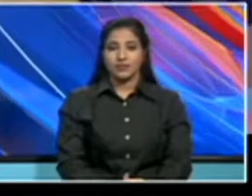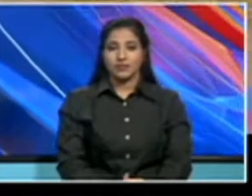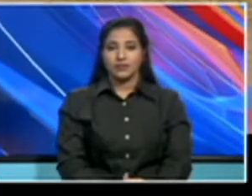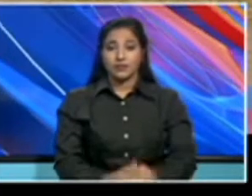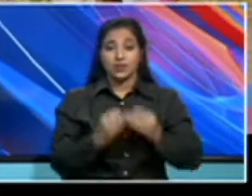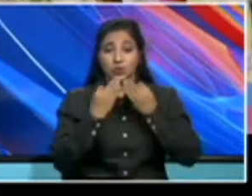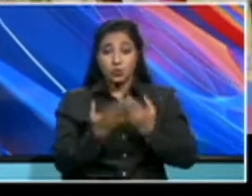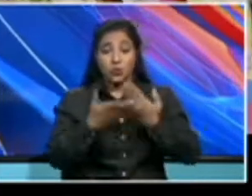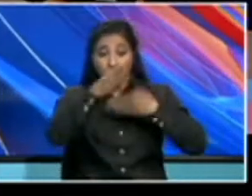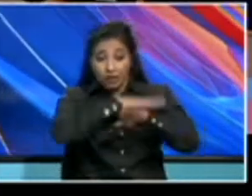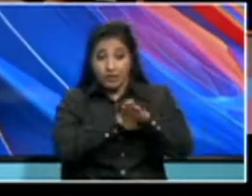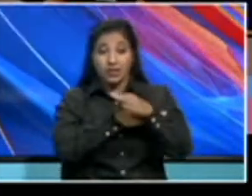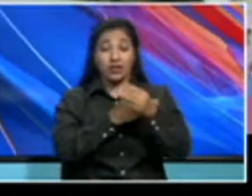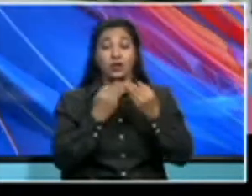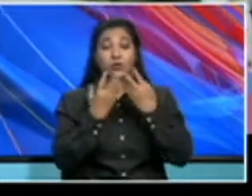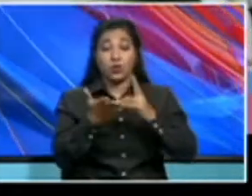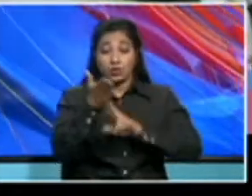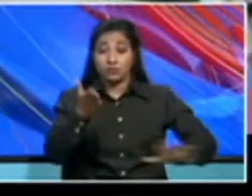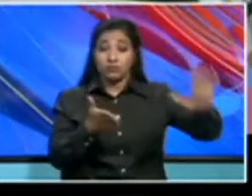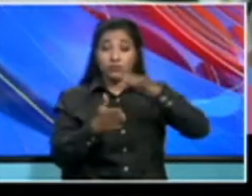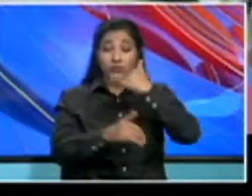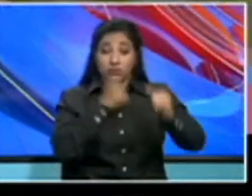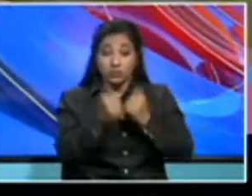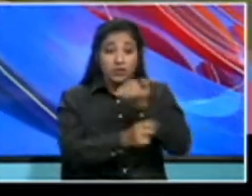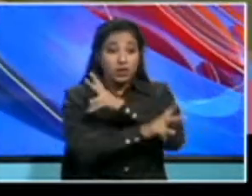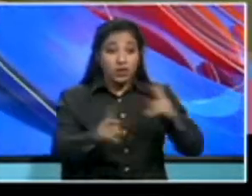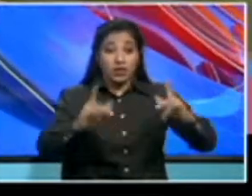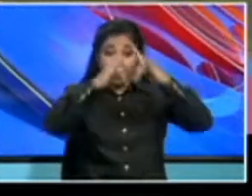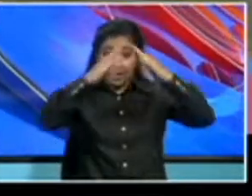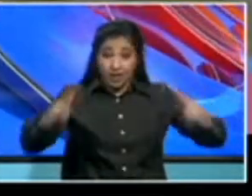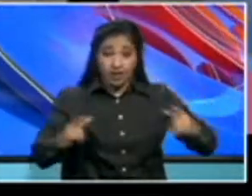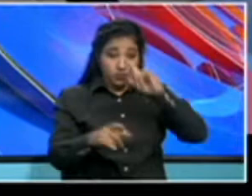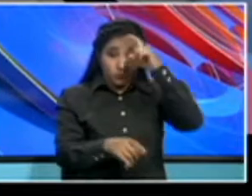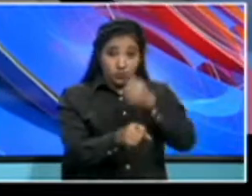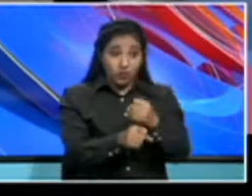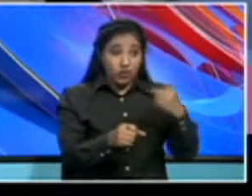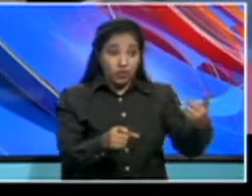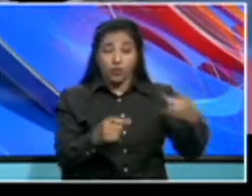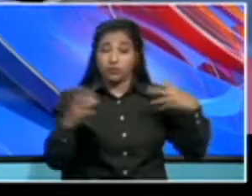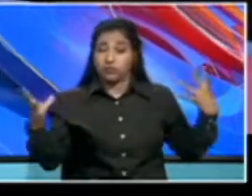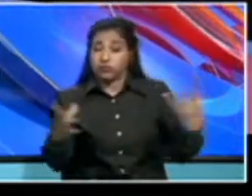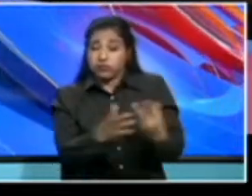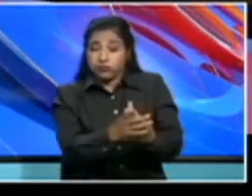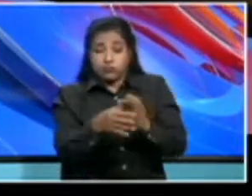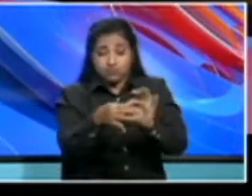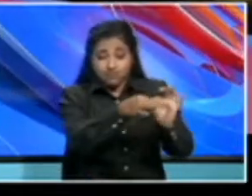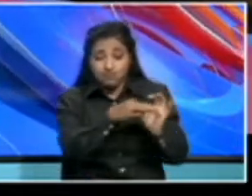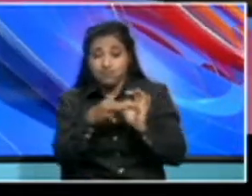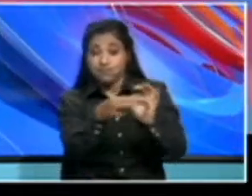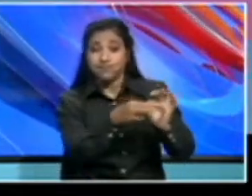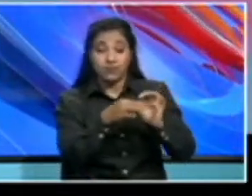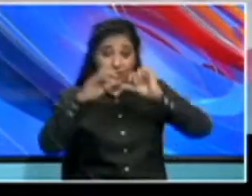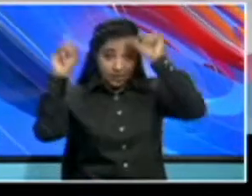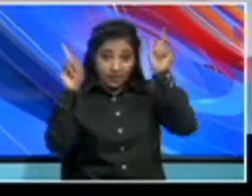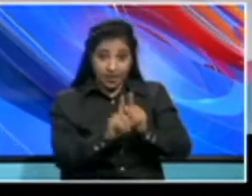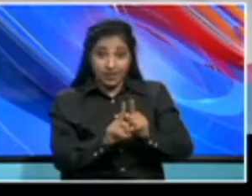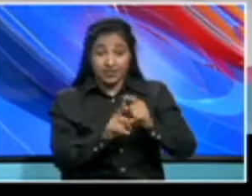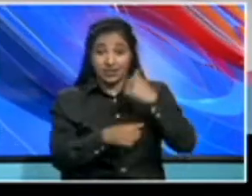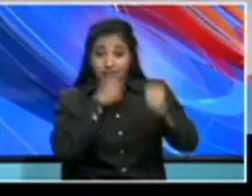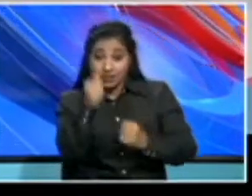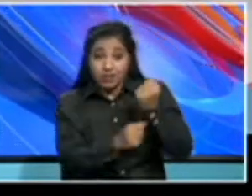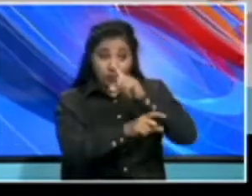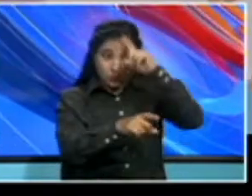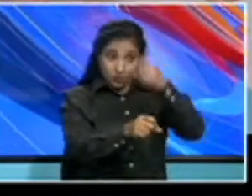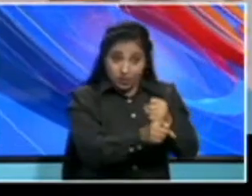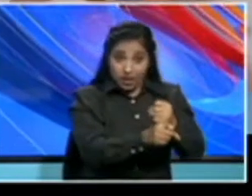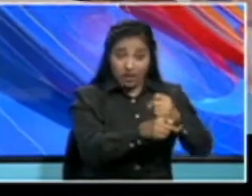हर स्कूल में नेशनल गेम्स का इवेंट, समर कैंप ने गुजरात को एक सूत्र में पिरोया। नेशनल गेम्स को गुजरात